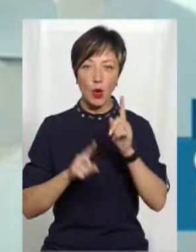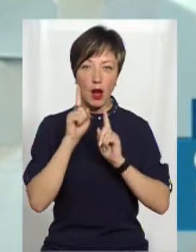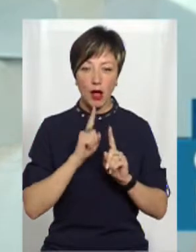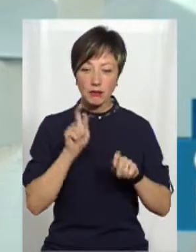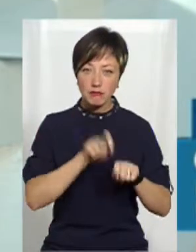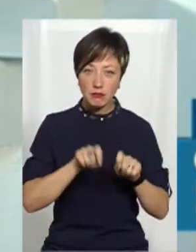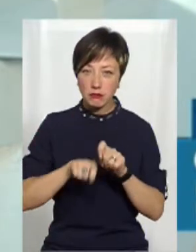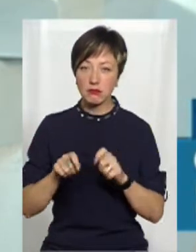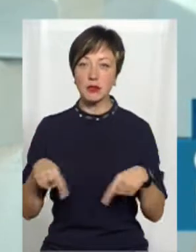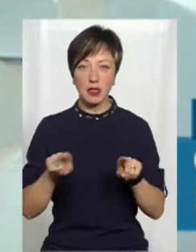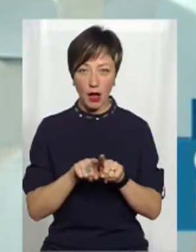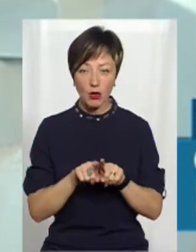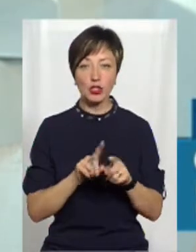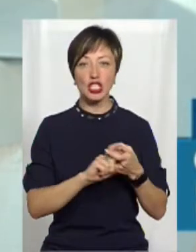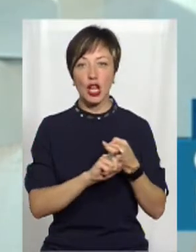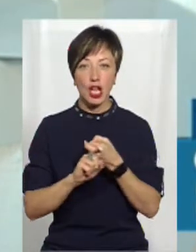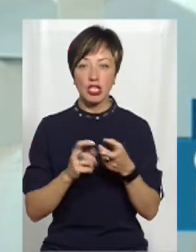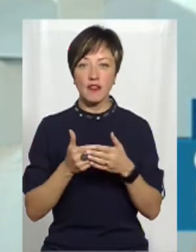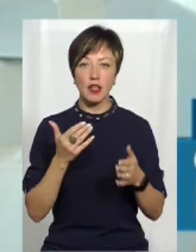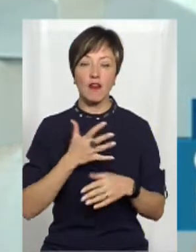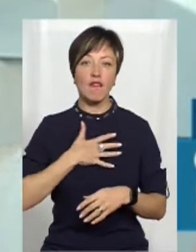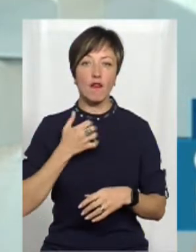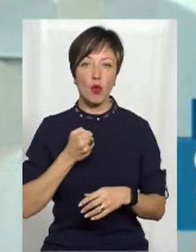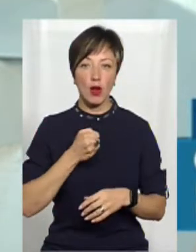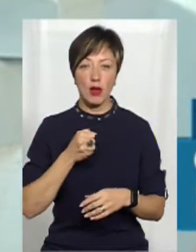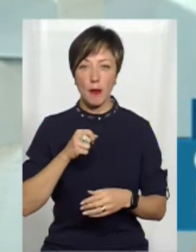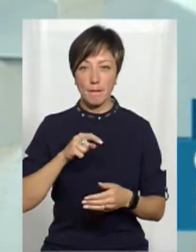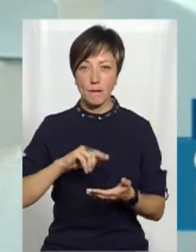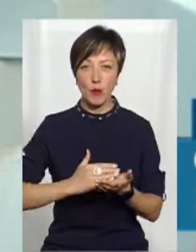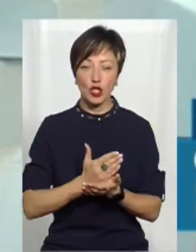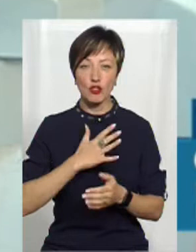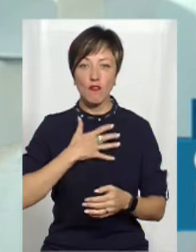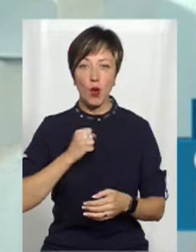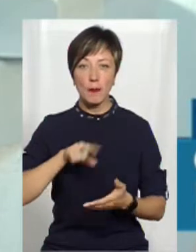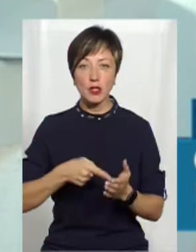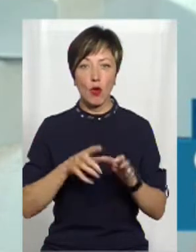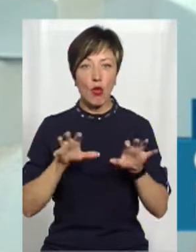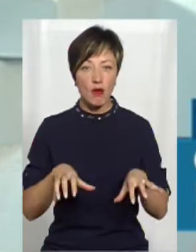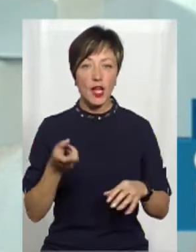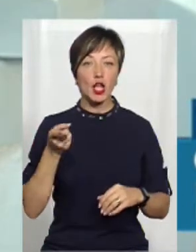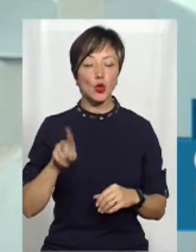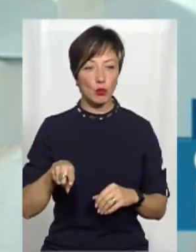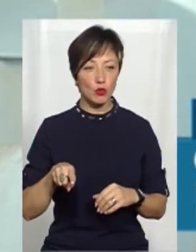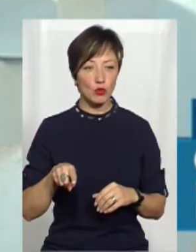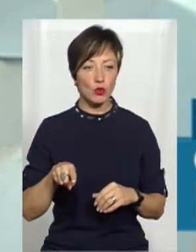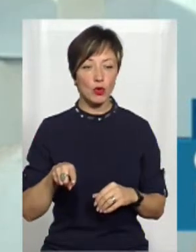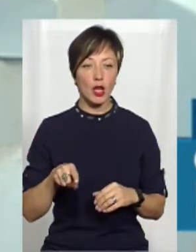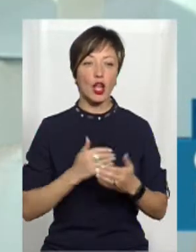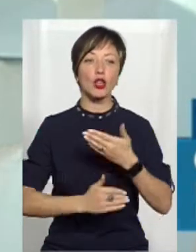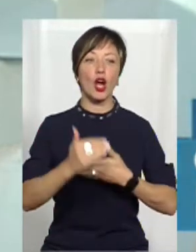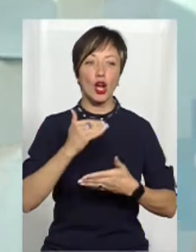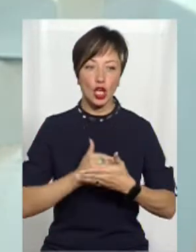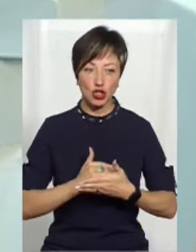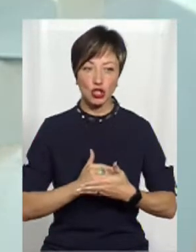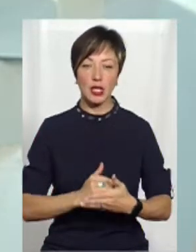також залежать від того, від волі, політичної волі міського голови. Тому нарешті на